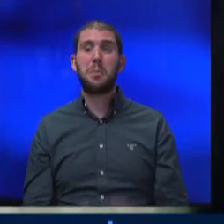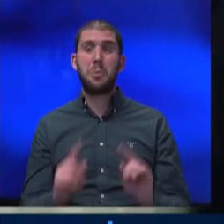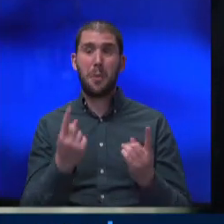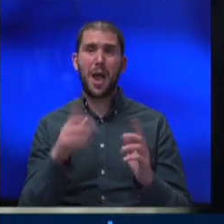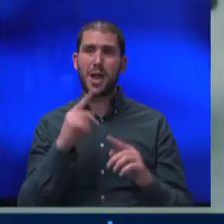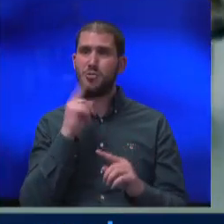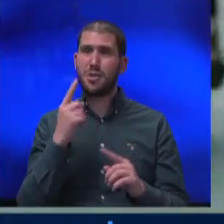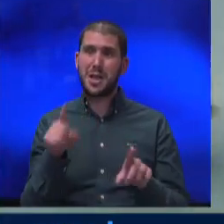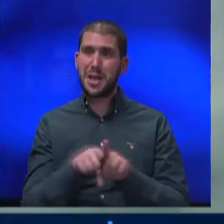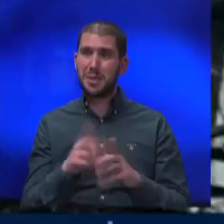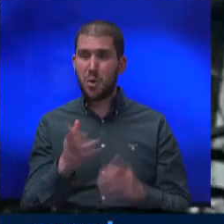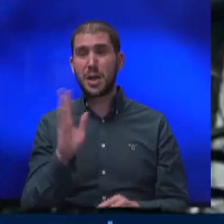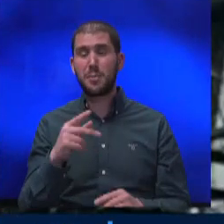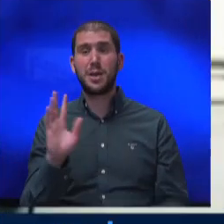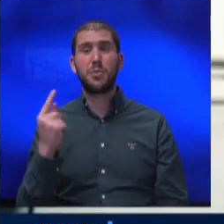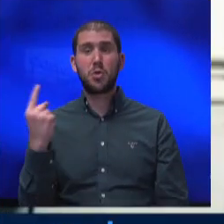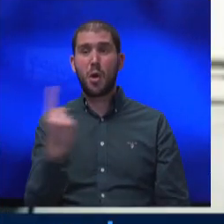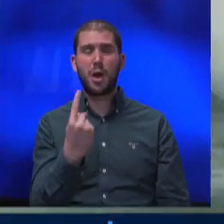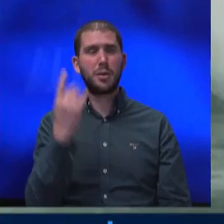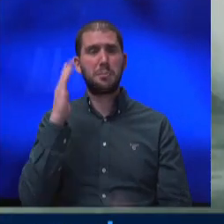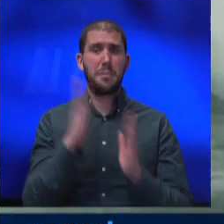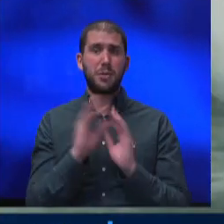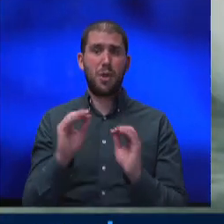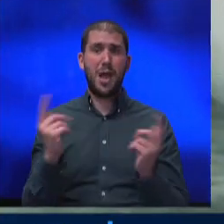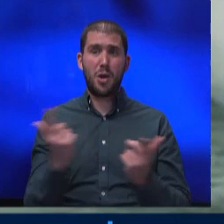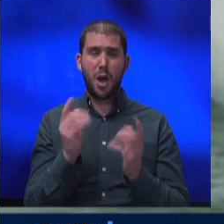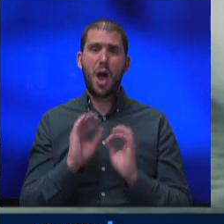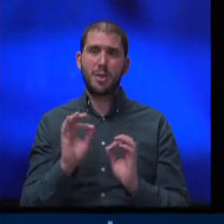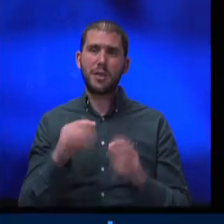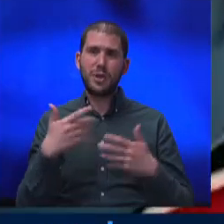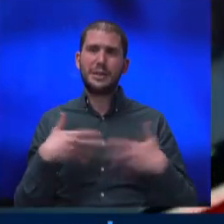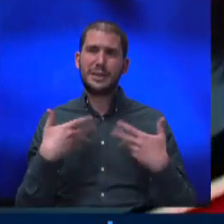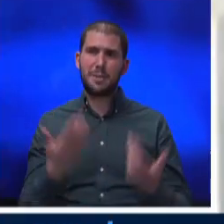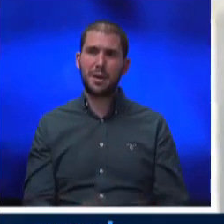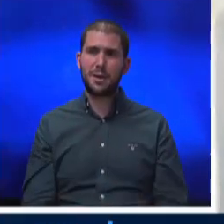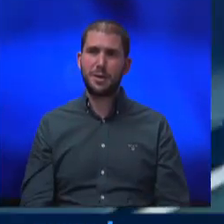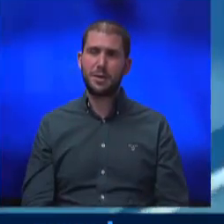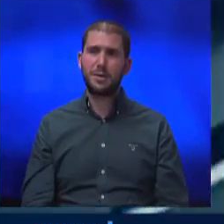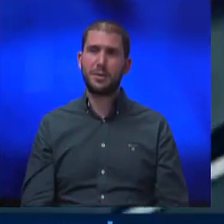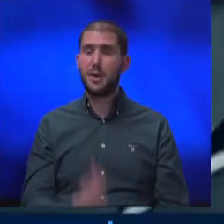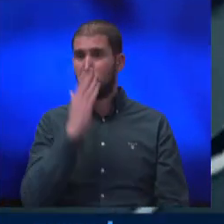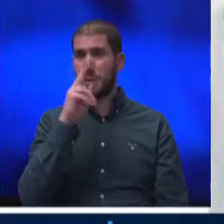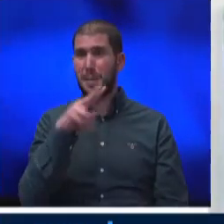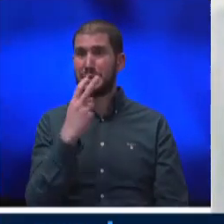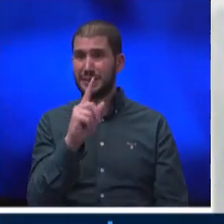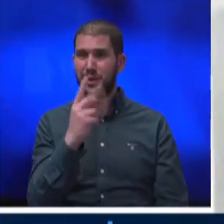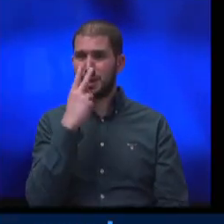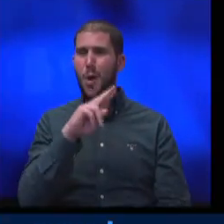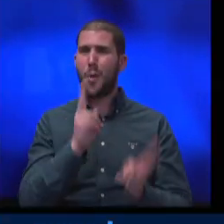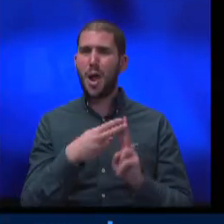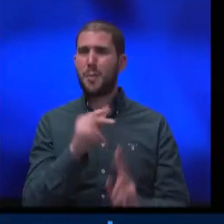שנה כזאת, גם אם כל אחד יחגוג בביתו, עדיין שיהיה שמח. Purim 2021,